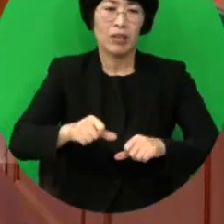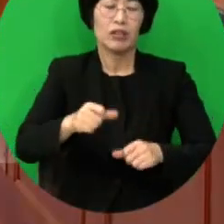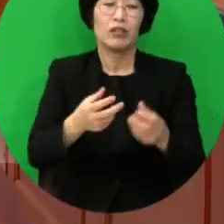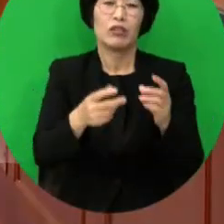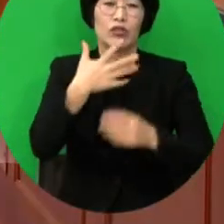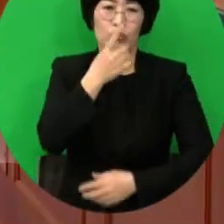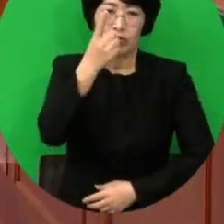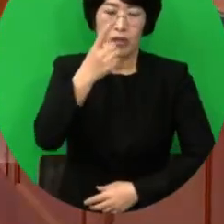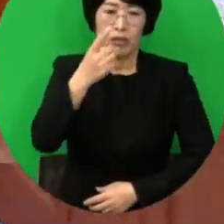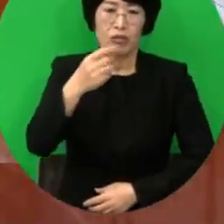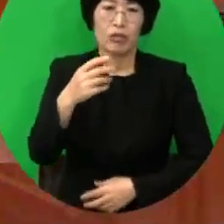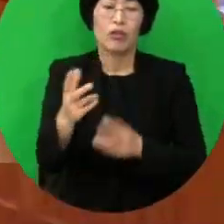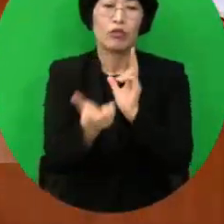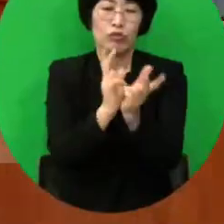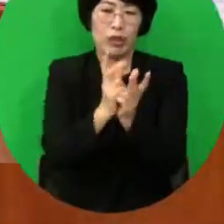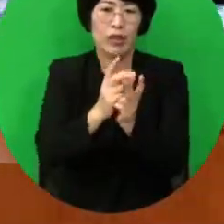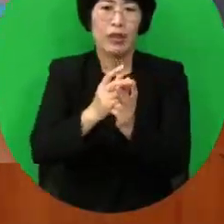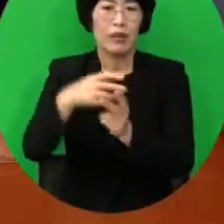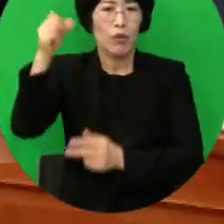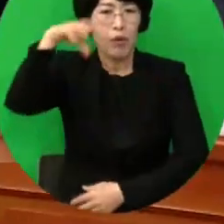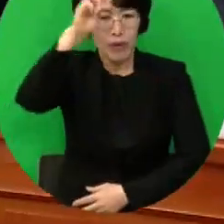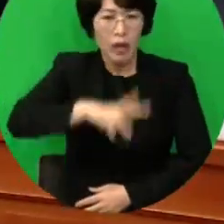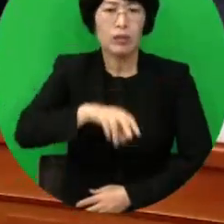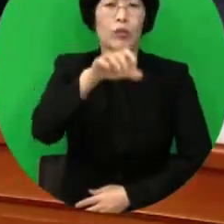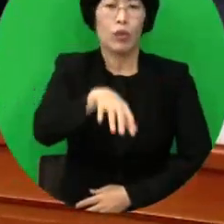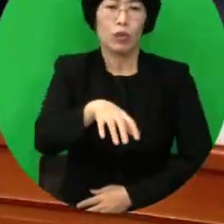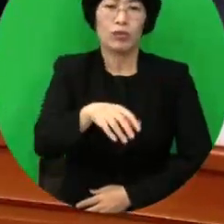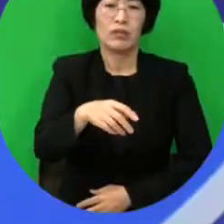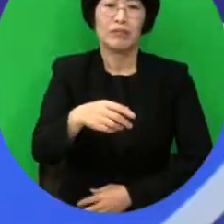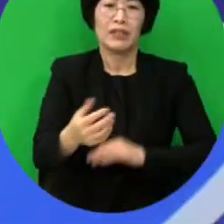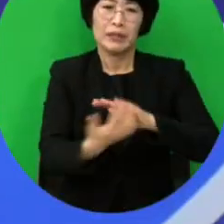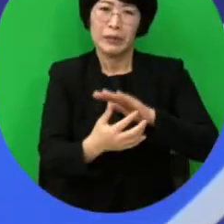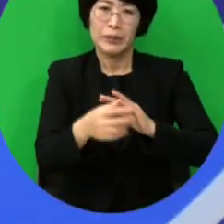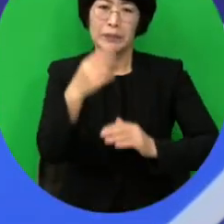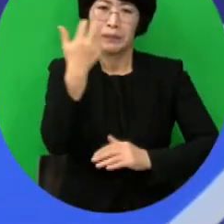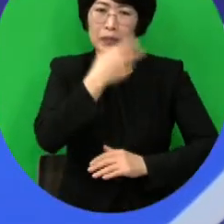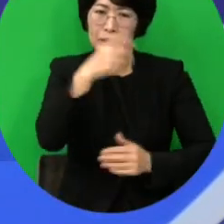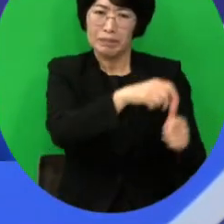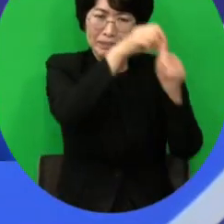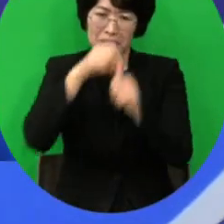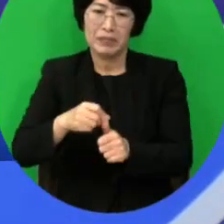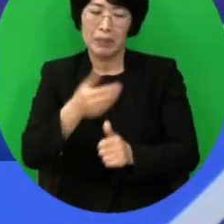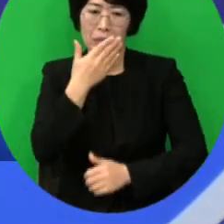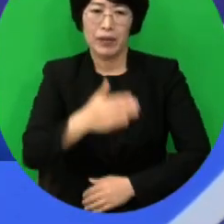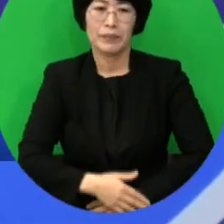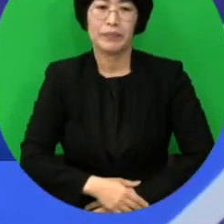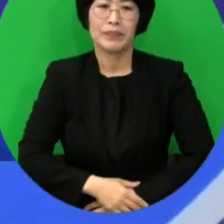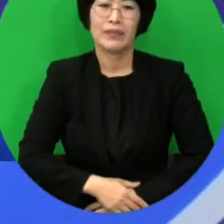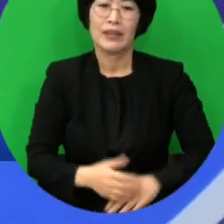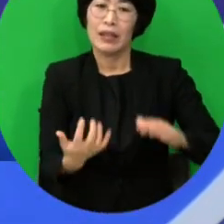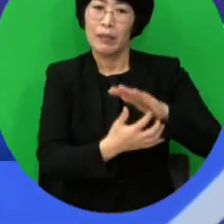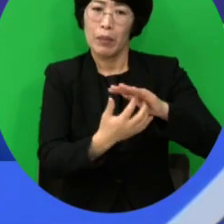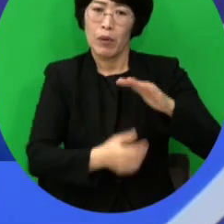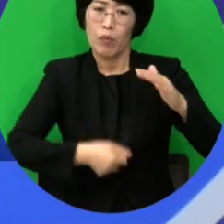갑 선거구는 전략 공천 가능성이 높아졌습니다. 전략 선거구로 지정한 선거구는